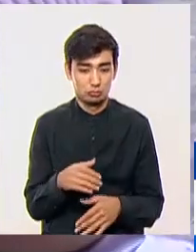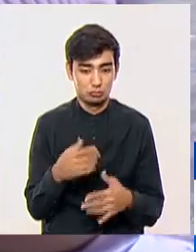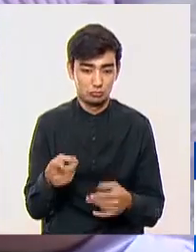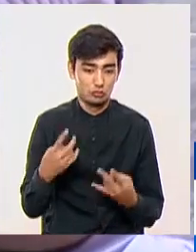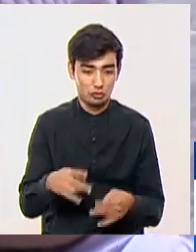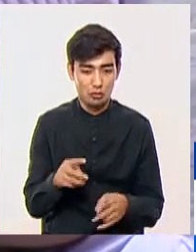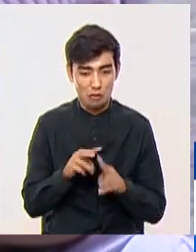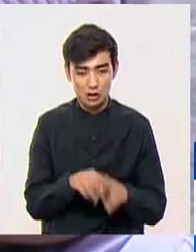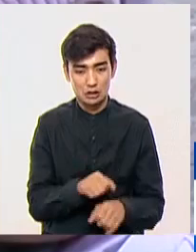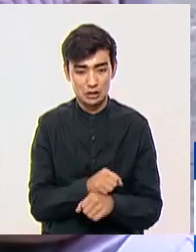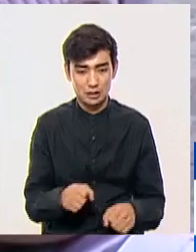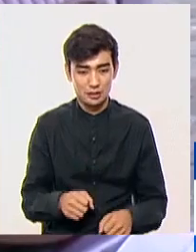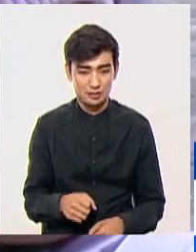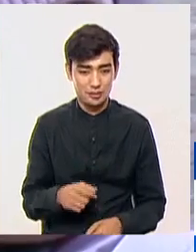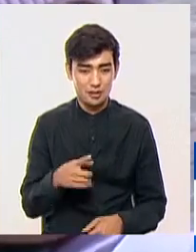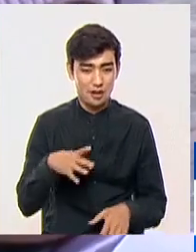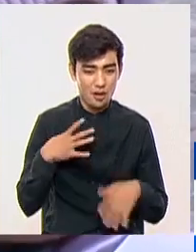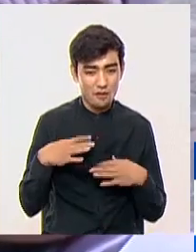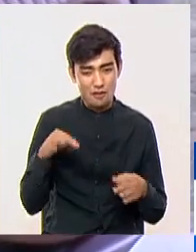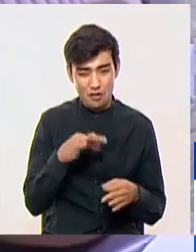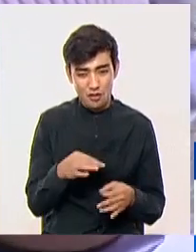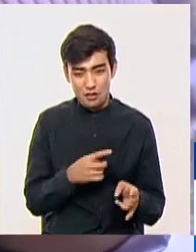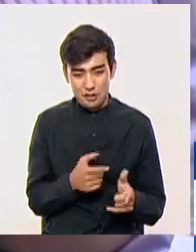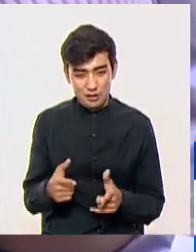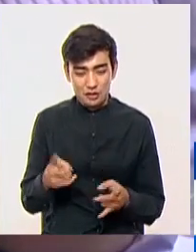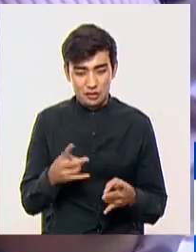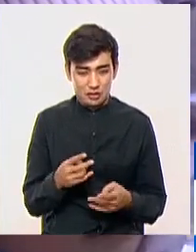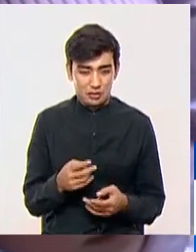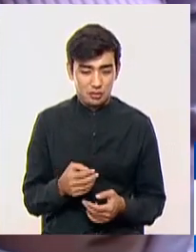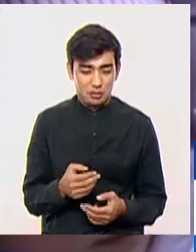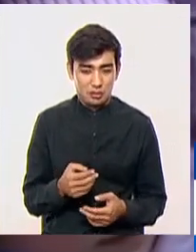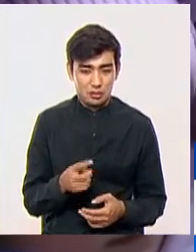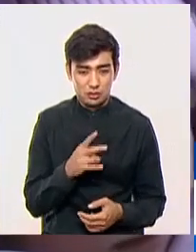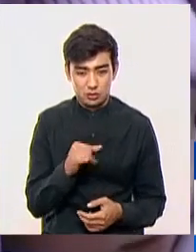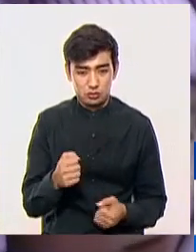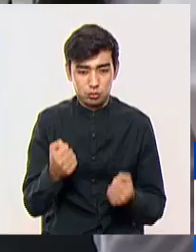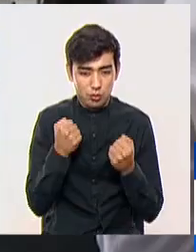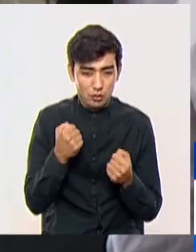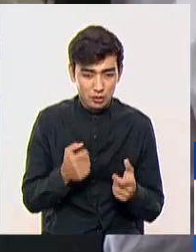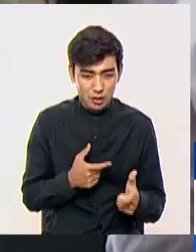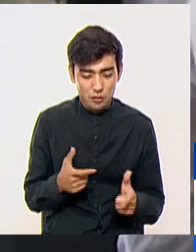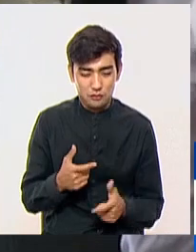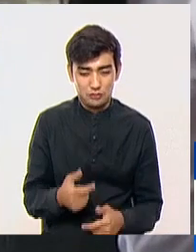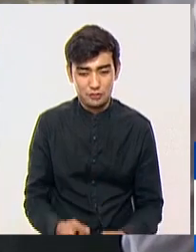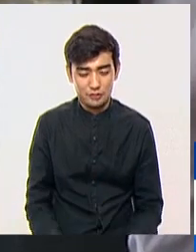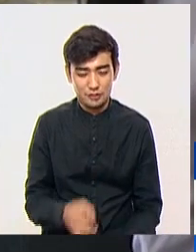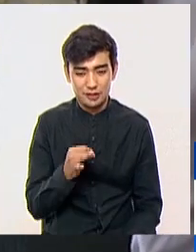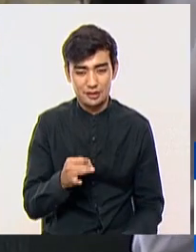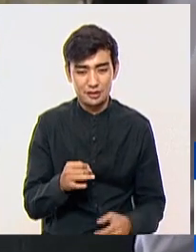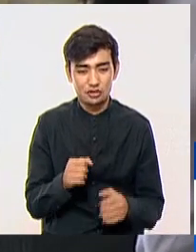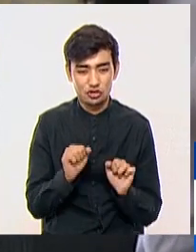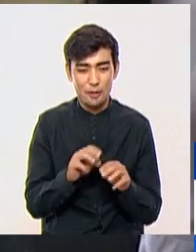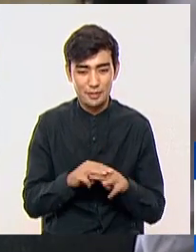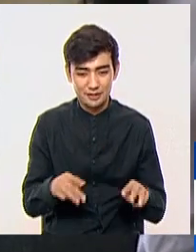там подготовка, правда же? И как? Ну и спортивная подготовка. Ал қорғаныс министрлігінде бұл